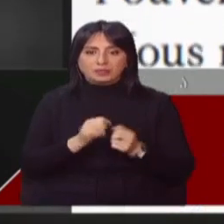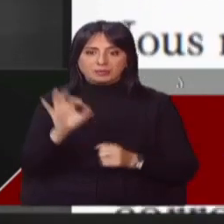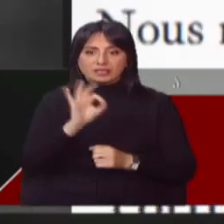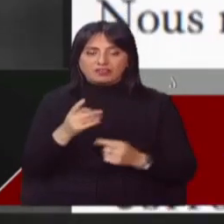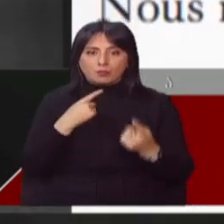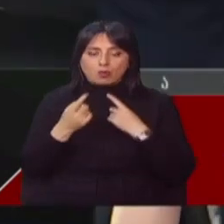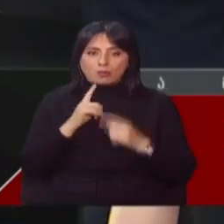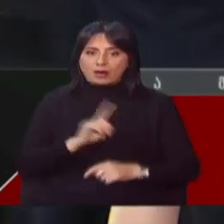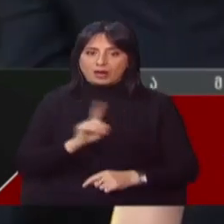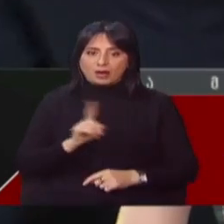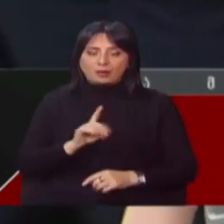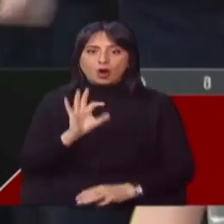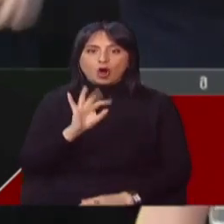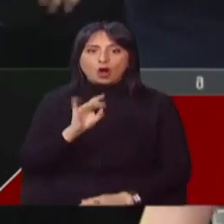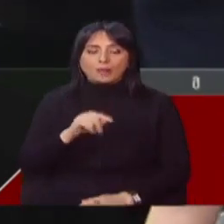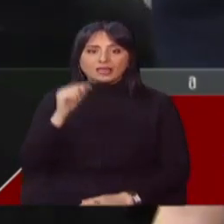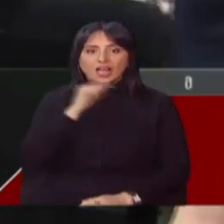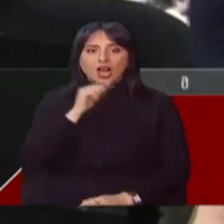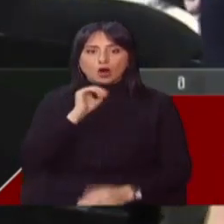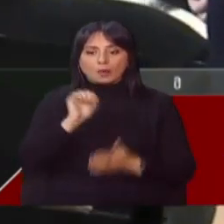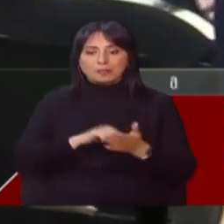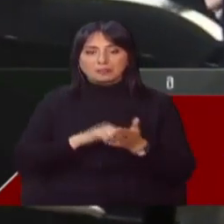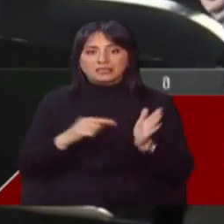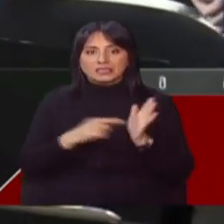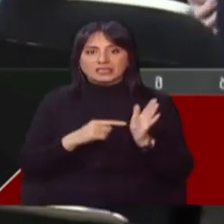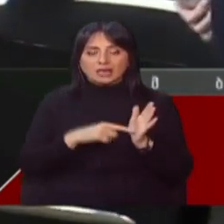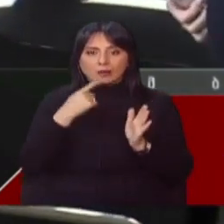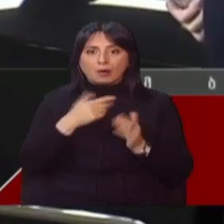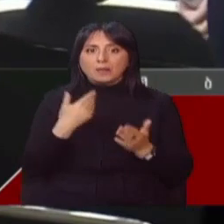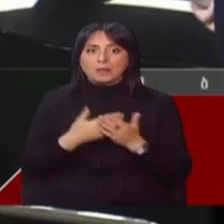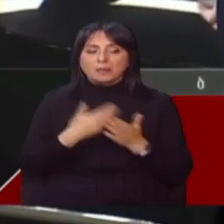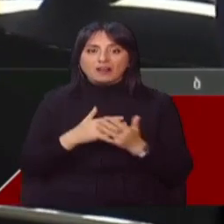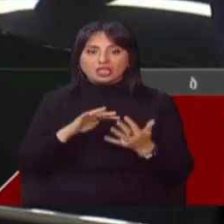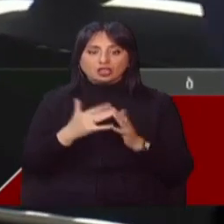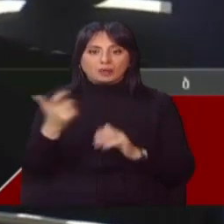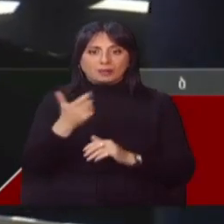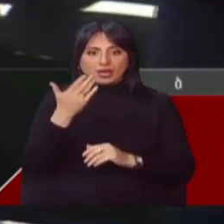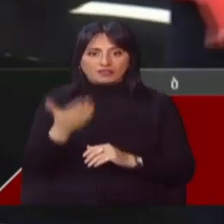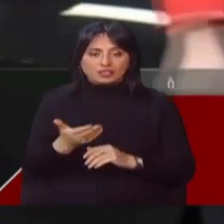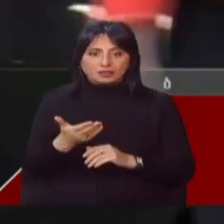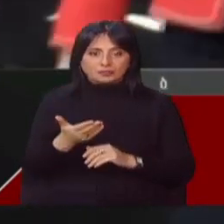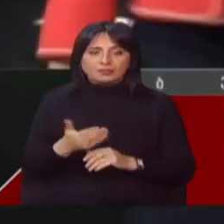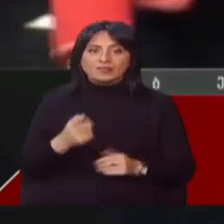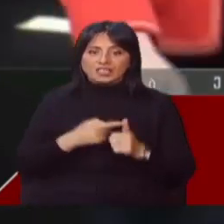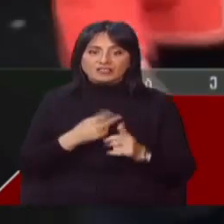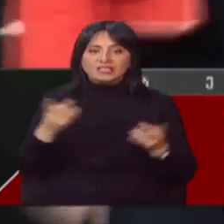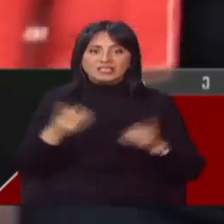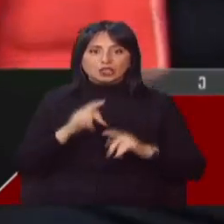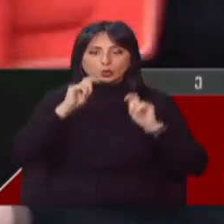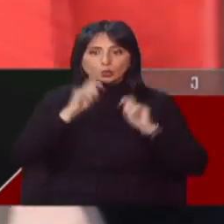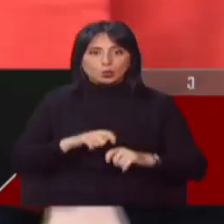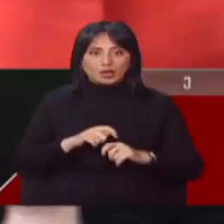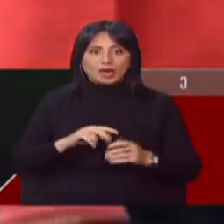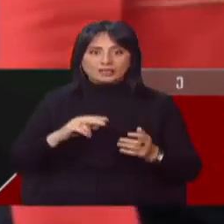თაობაზე მოლაპარაკებებს. ორბანი ეკონომიკურ მიზეზებსაც ასახელებს და მაგალითად სოფლის მეურნეობა მოხავს. თვლის, რომ საჭიროა